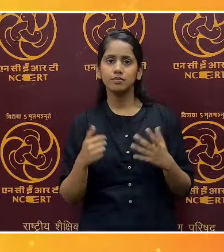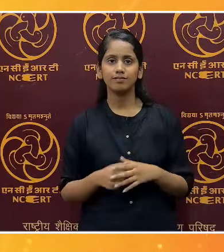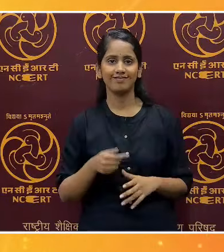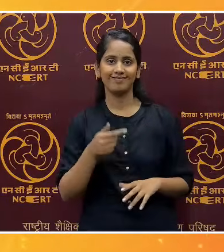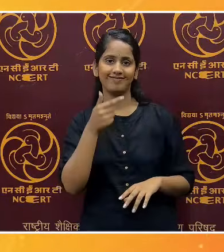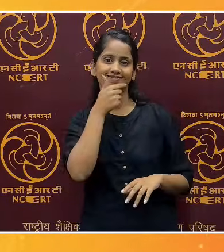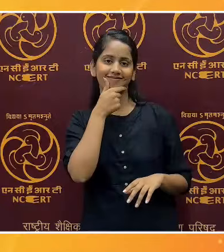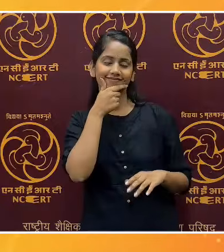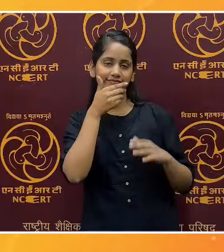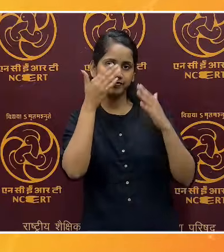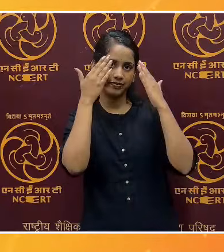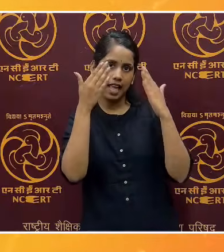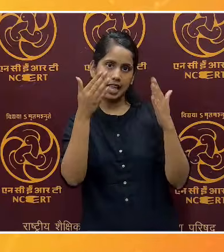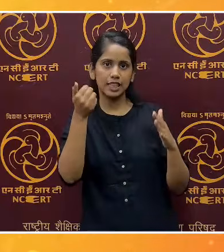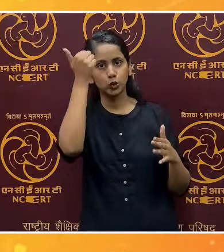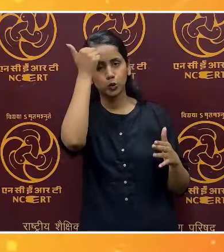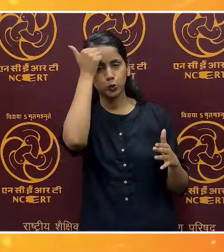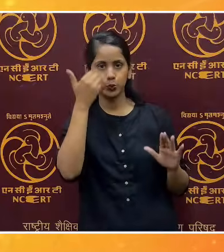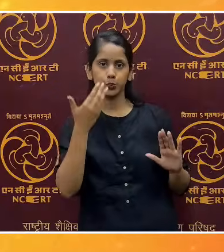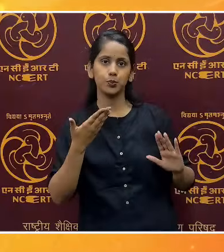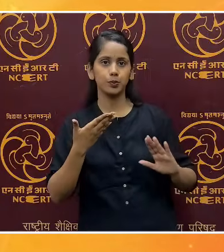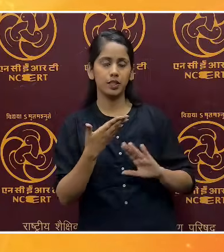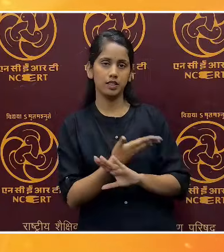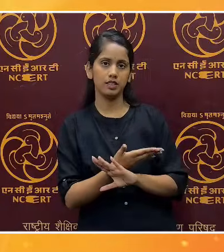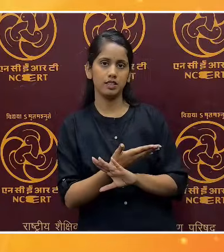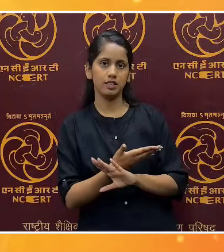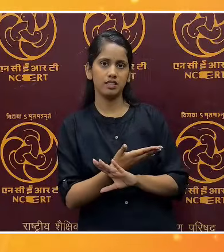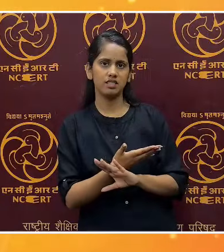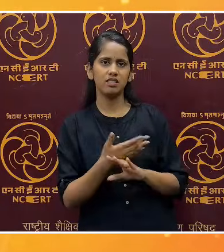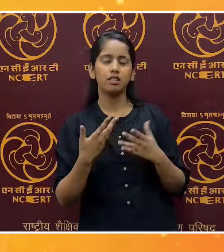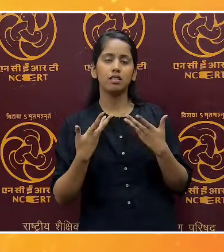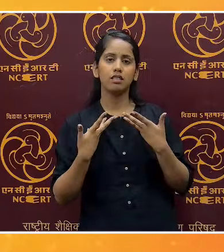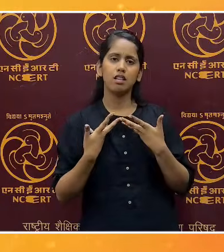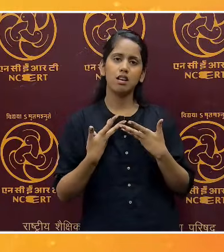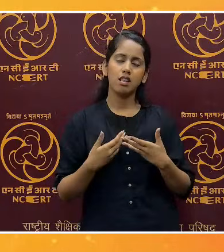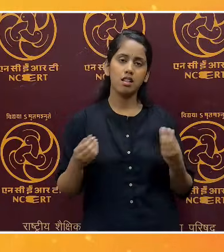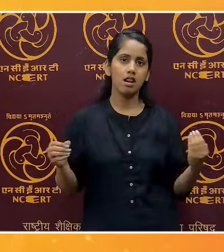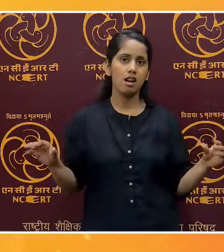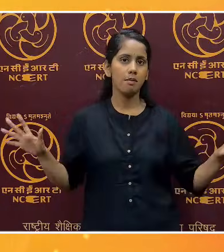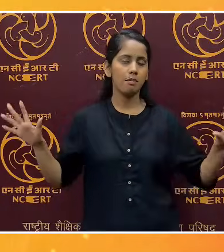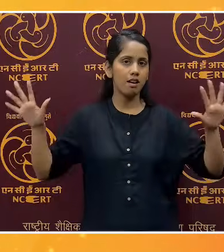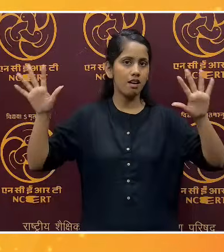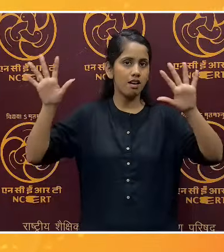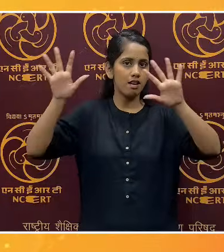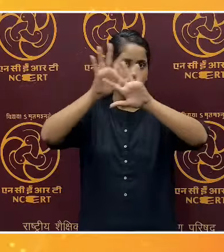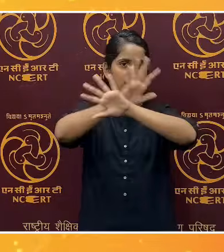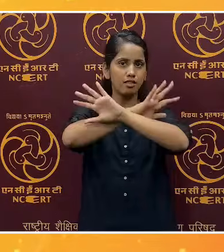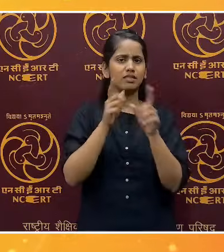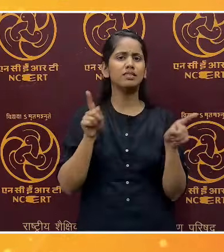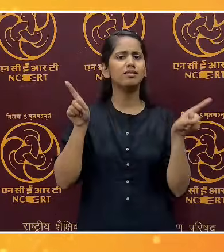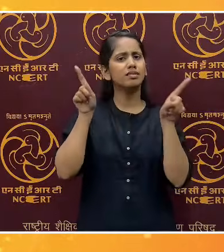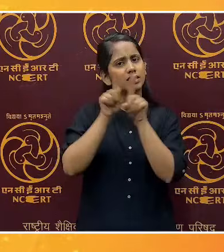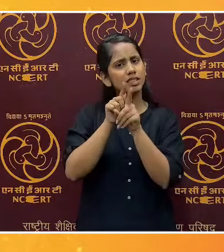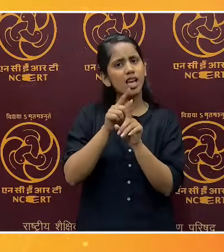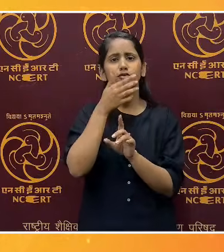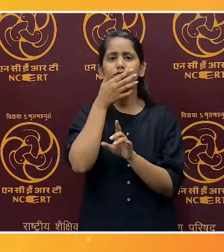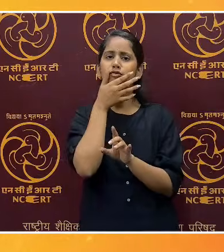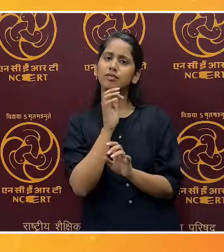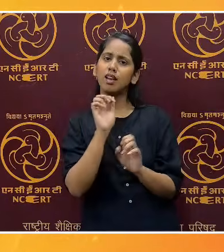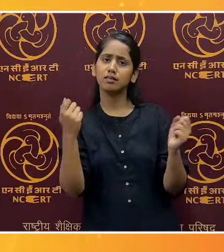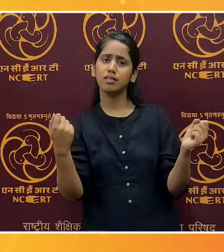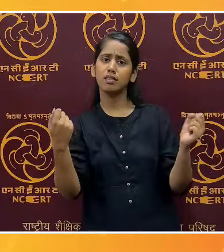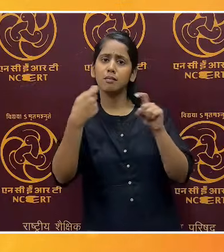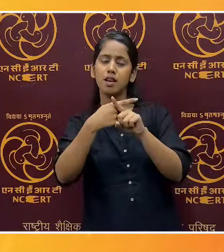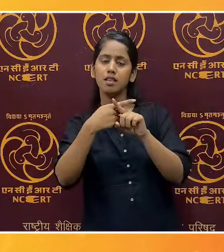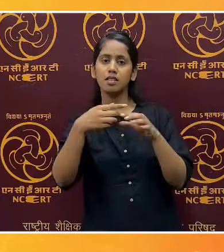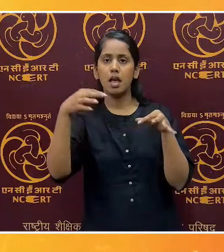छोटू वही रहा बुद्धू का बुद्धू। है प्रकाश छाया का खेल, बना उसी से सुंदर मेल।